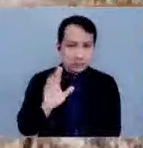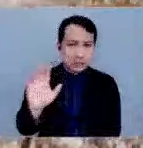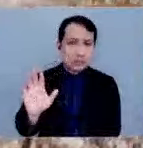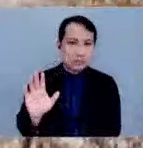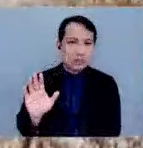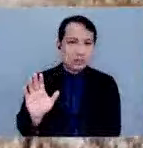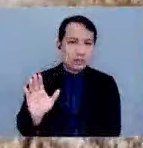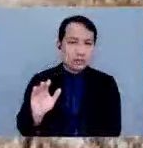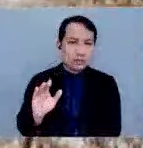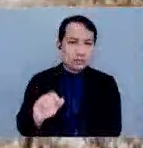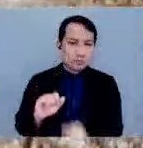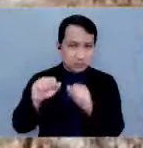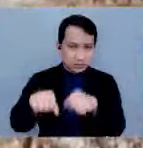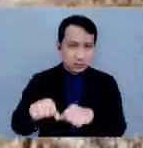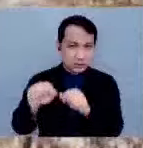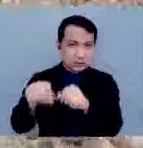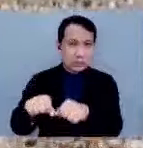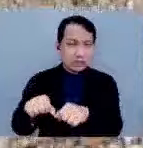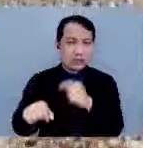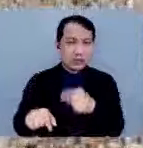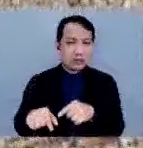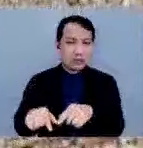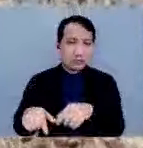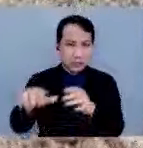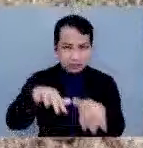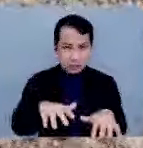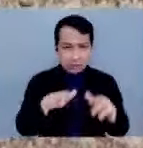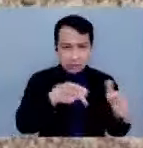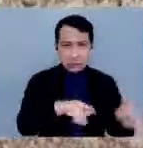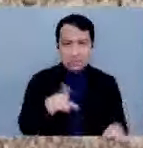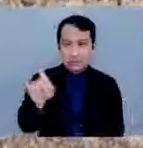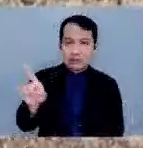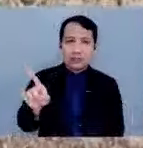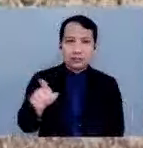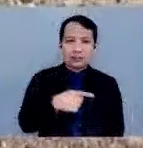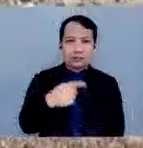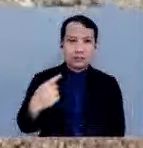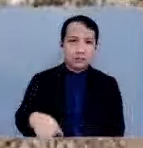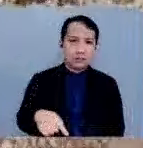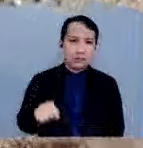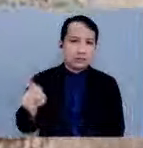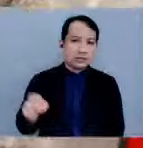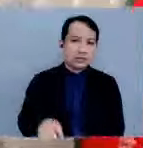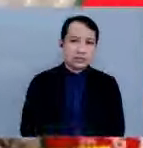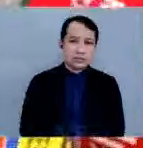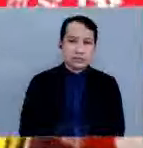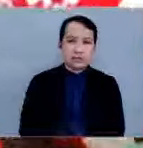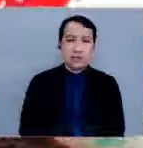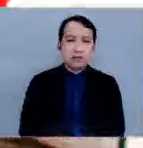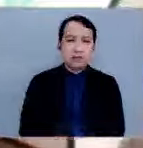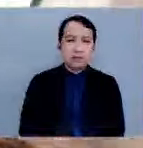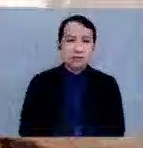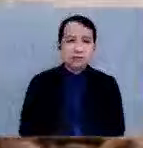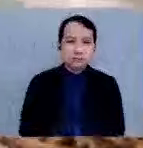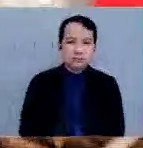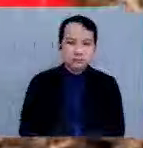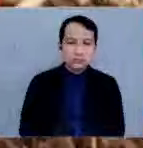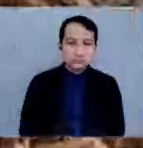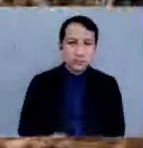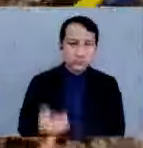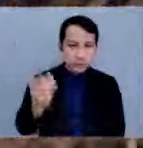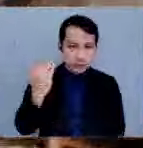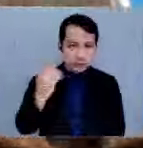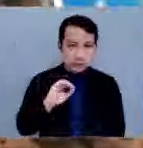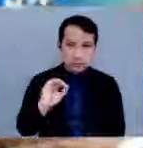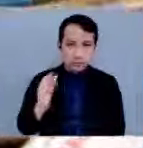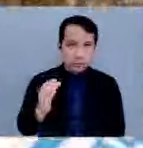tubig, sa dagat na palutang-lutang mga to. Chinese ho sir, Chinese po. Dati ho sir, nung wala yung barko, wala ho tayong